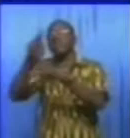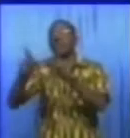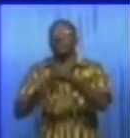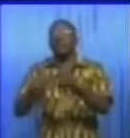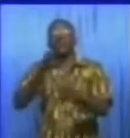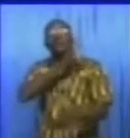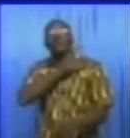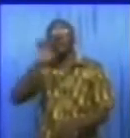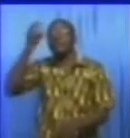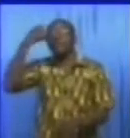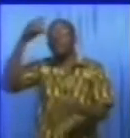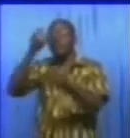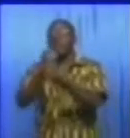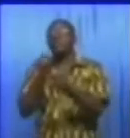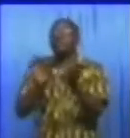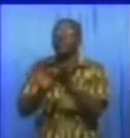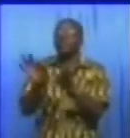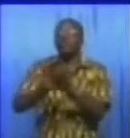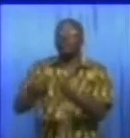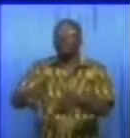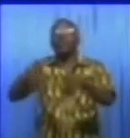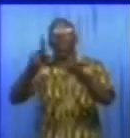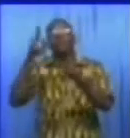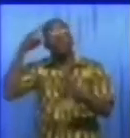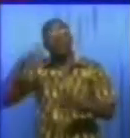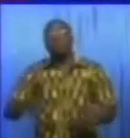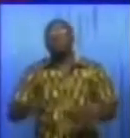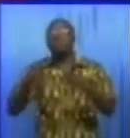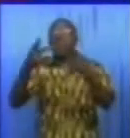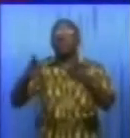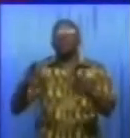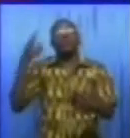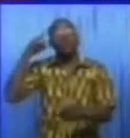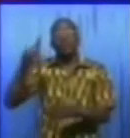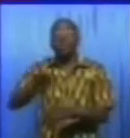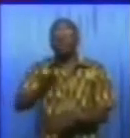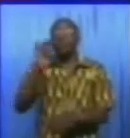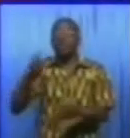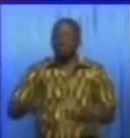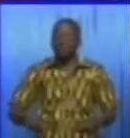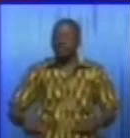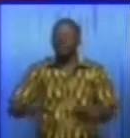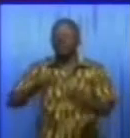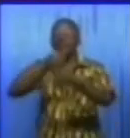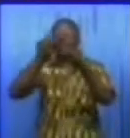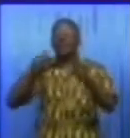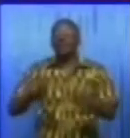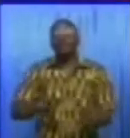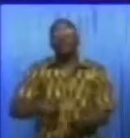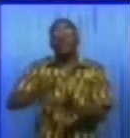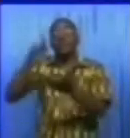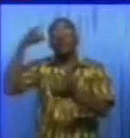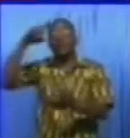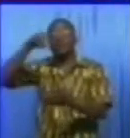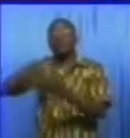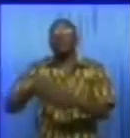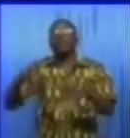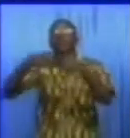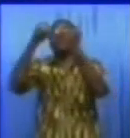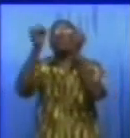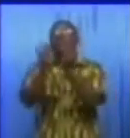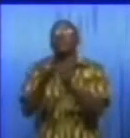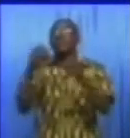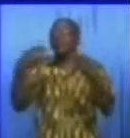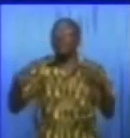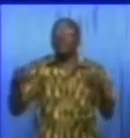gouvernement qui dit prendre en compte les différentes propositions des PTF s'engage à trouver des solutions aux questions soulevées, notamment dans le secteur des marchés